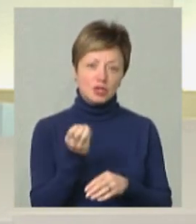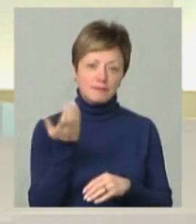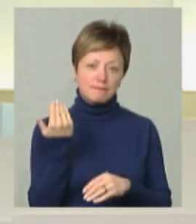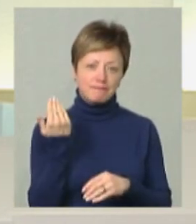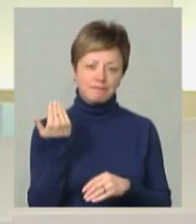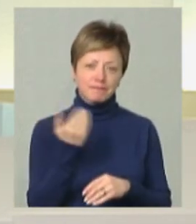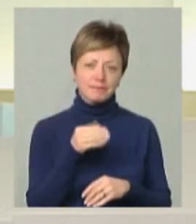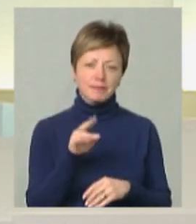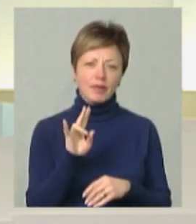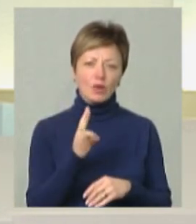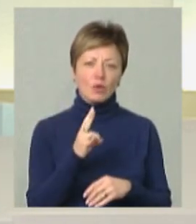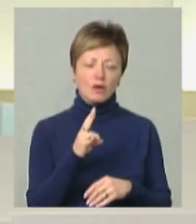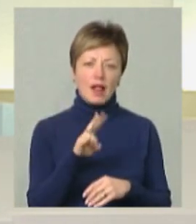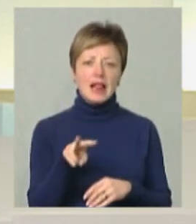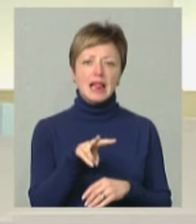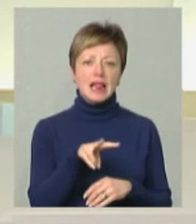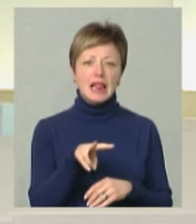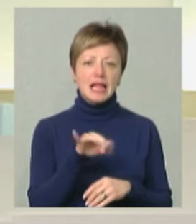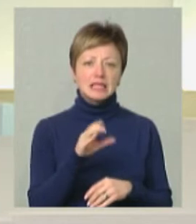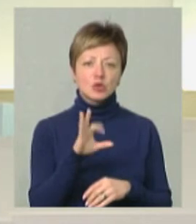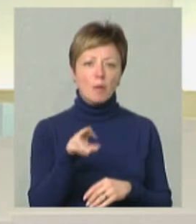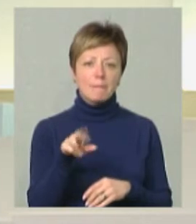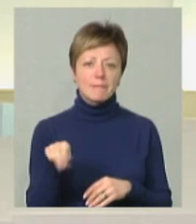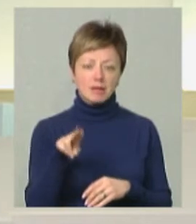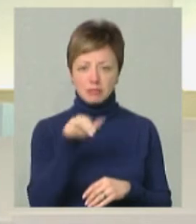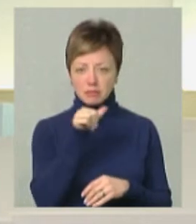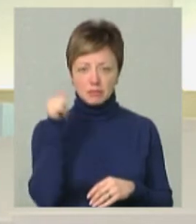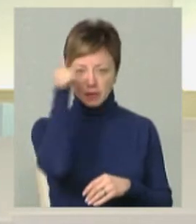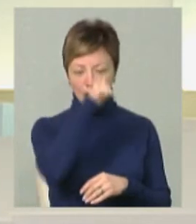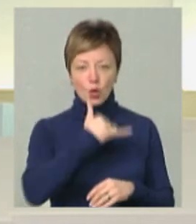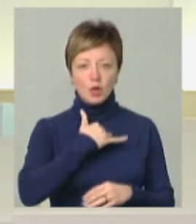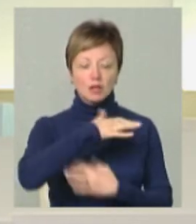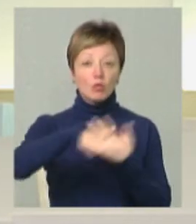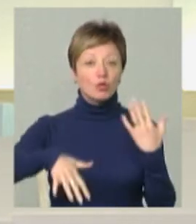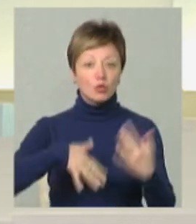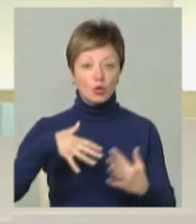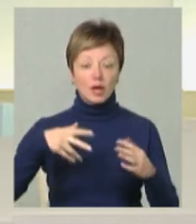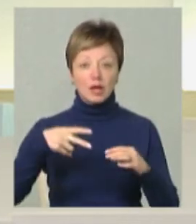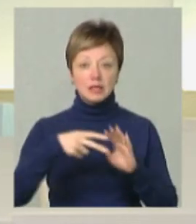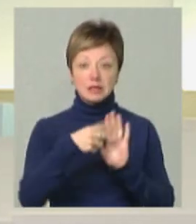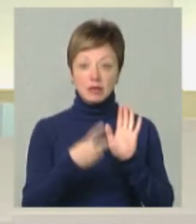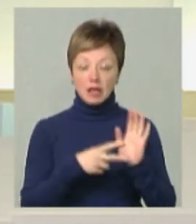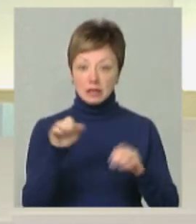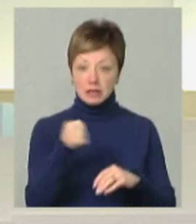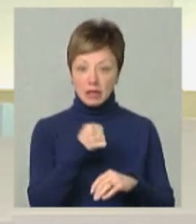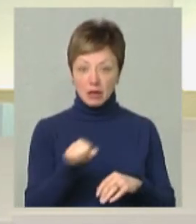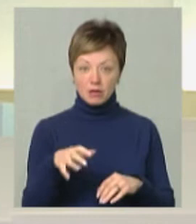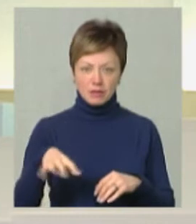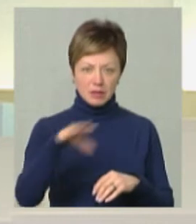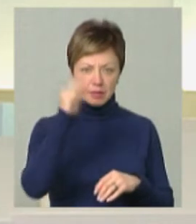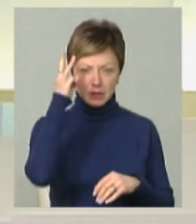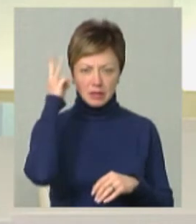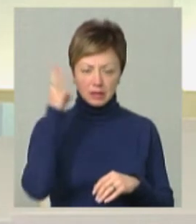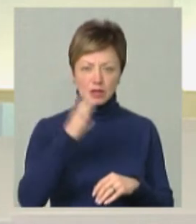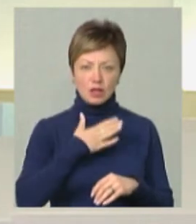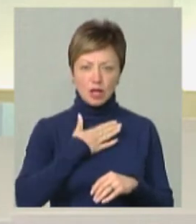ще в листопаді минулого року. В нас буря 17 серпня, яка прийшлася всім Хмельницьким, і,